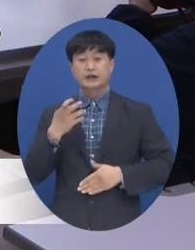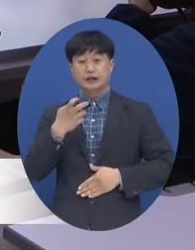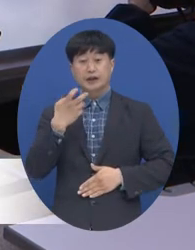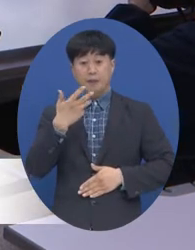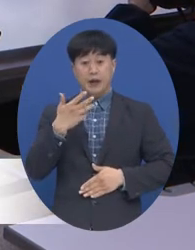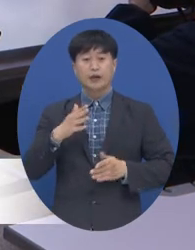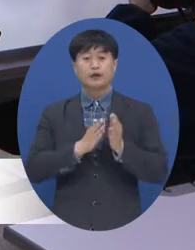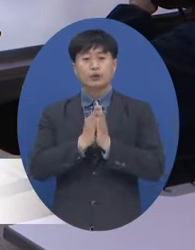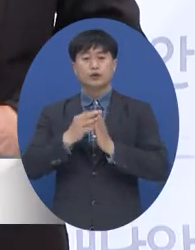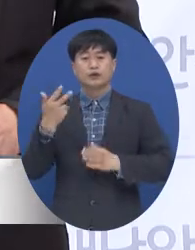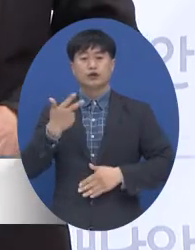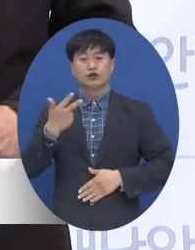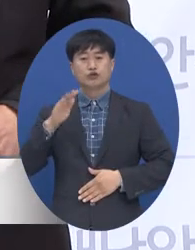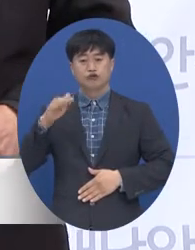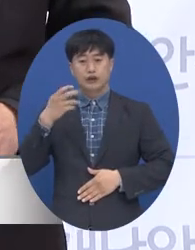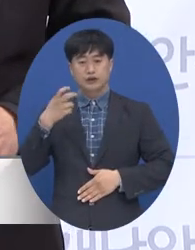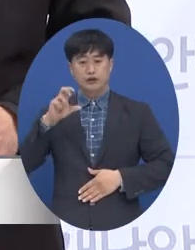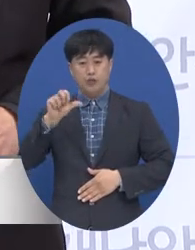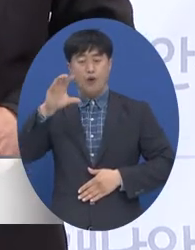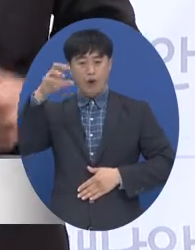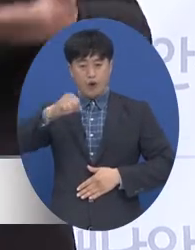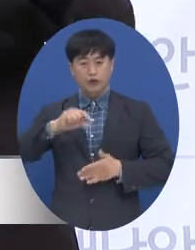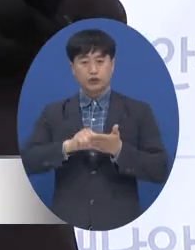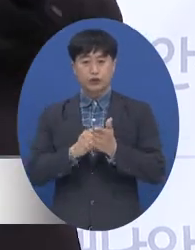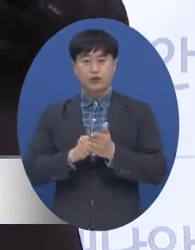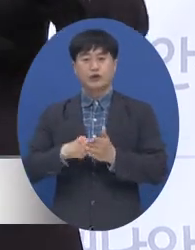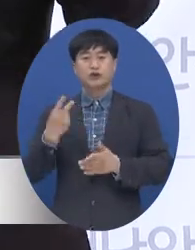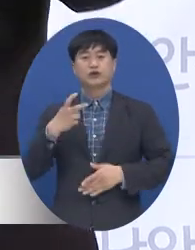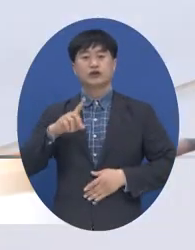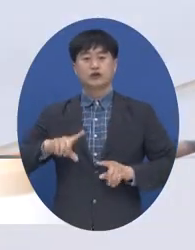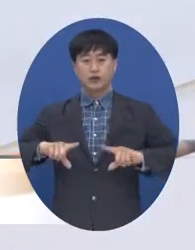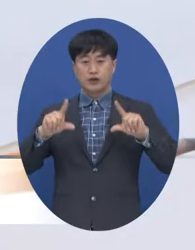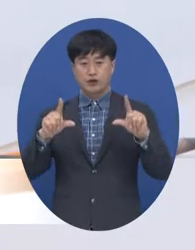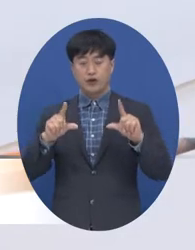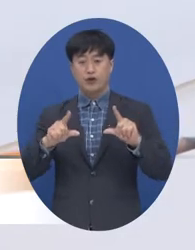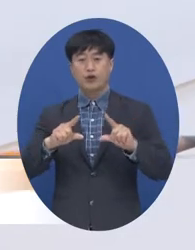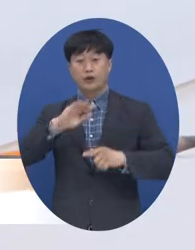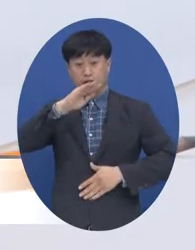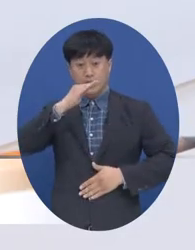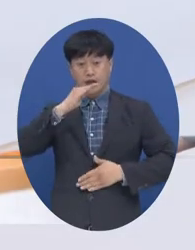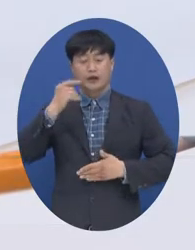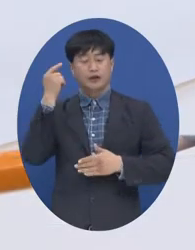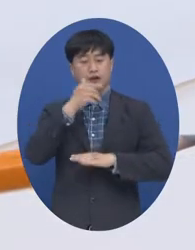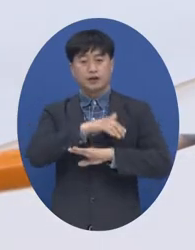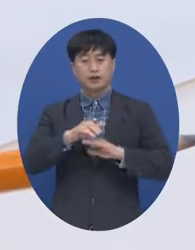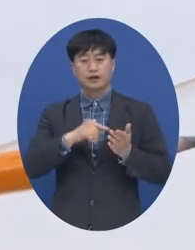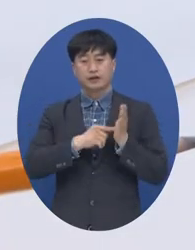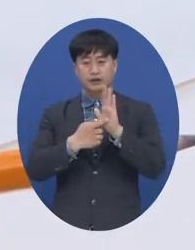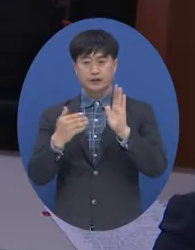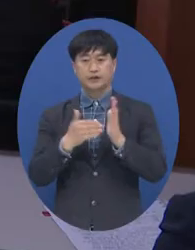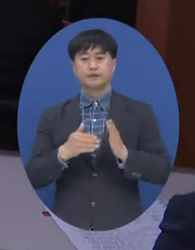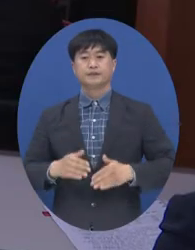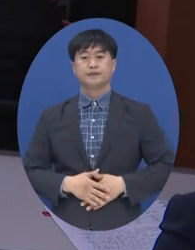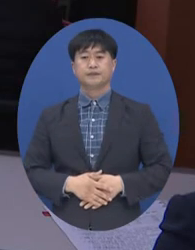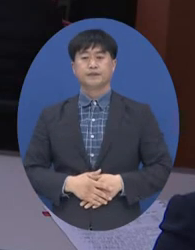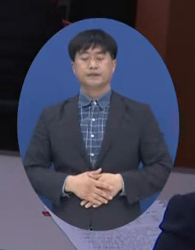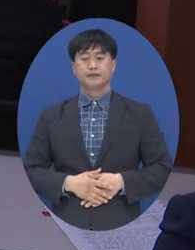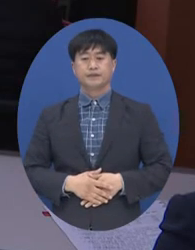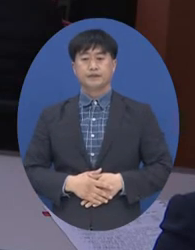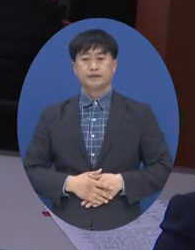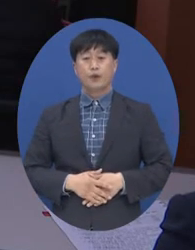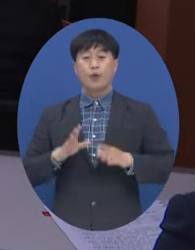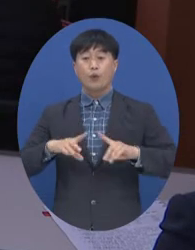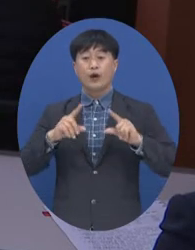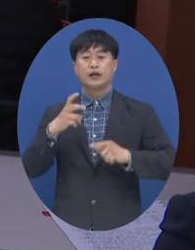경기도가 28조 7,925억 원 규모의 2021년도 본 예산을 편성했다고